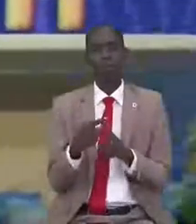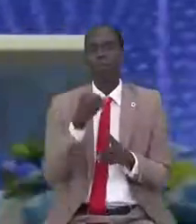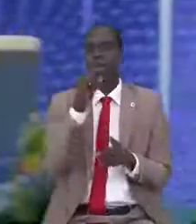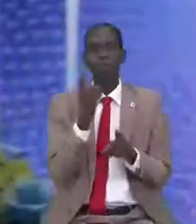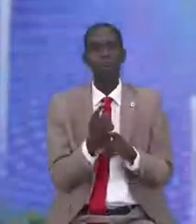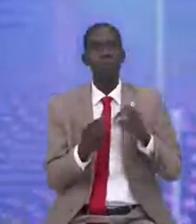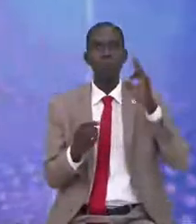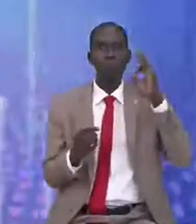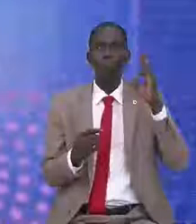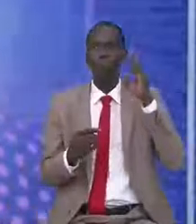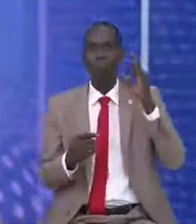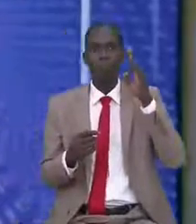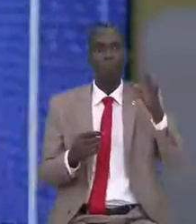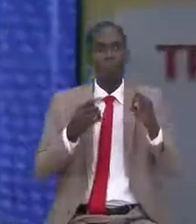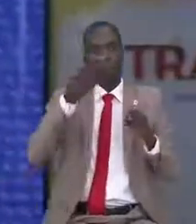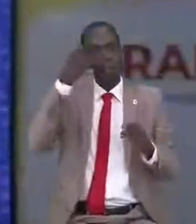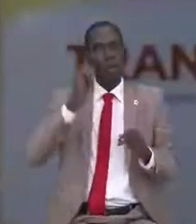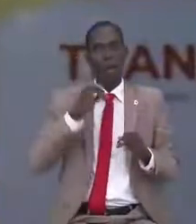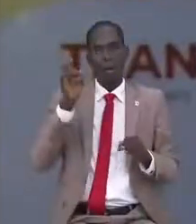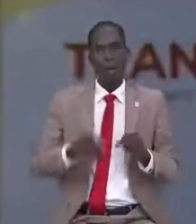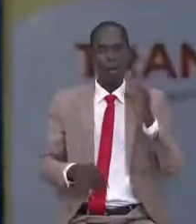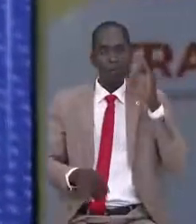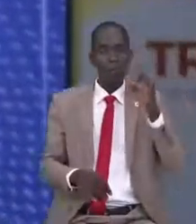vue. Alors, on n'enseigne pas seulement